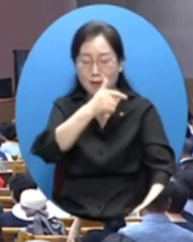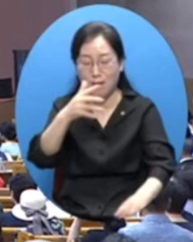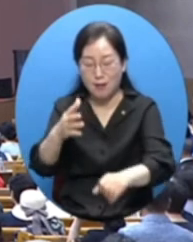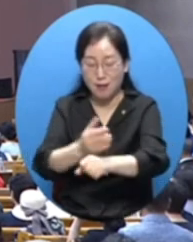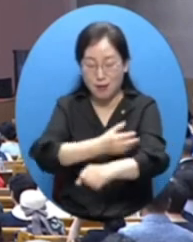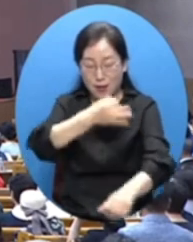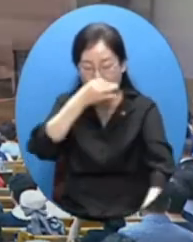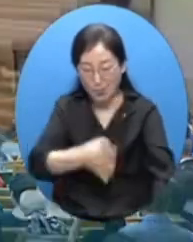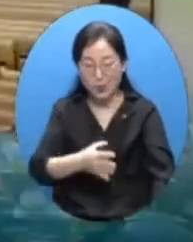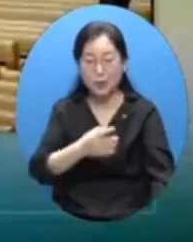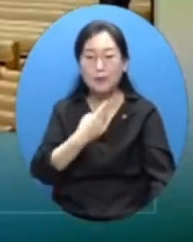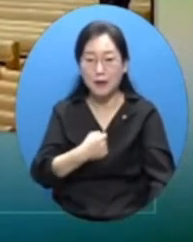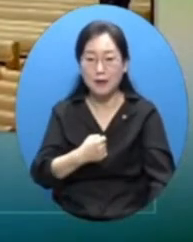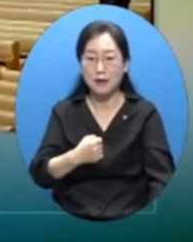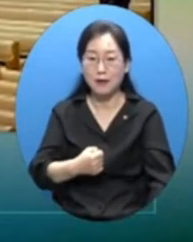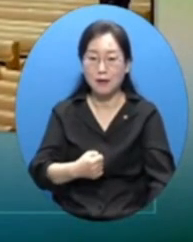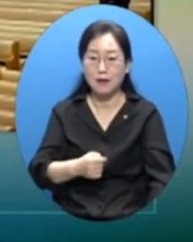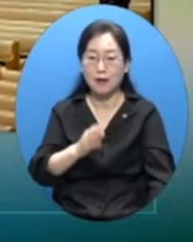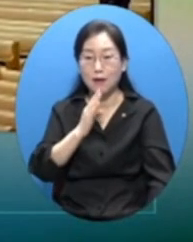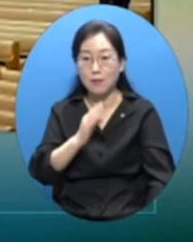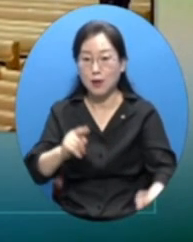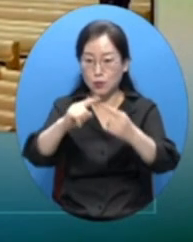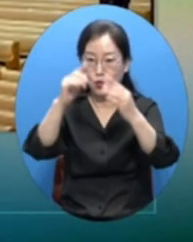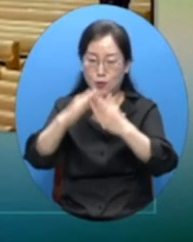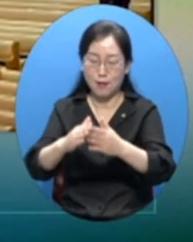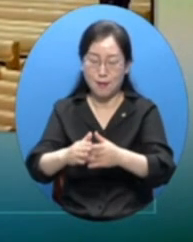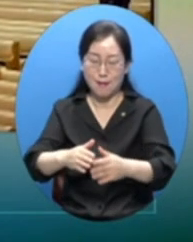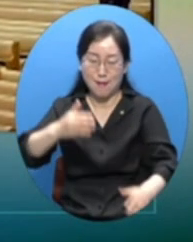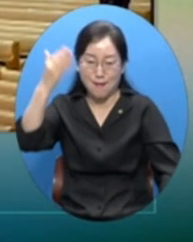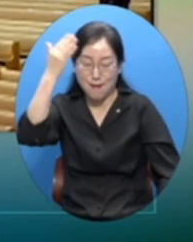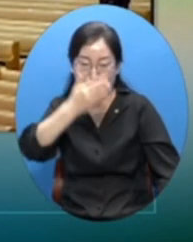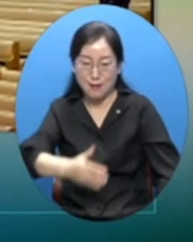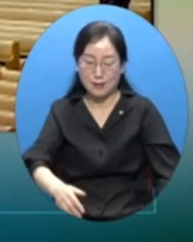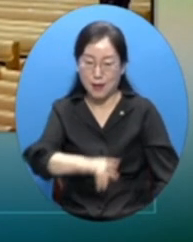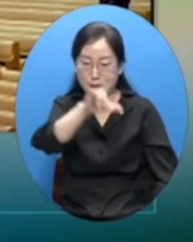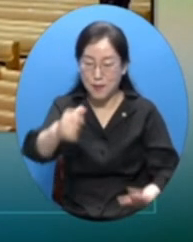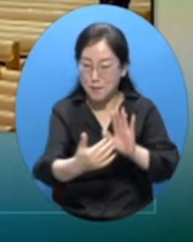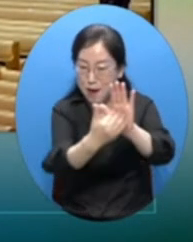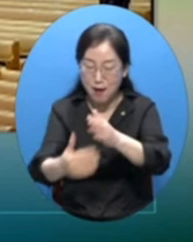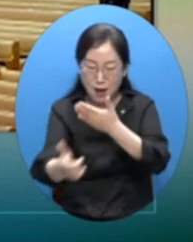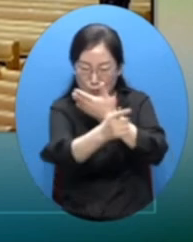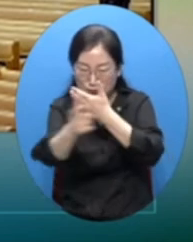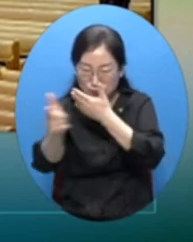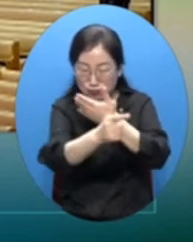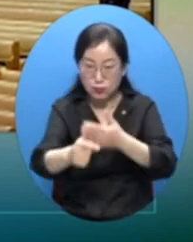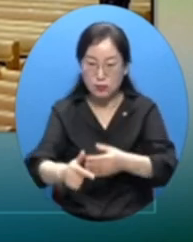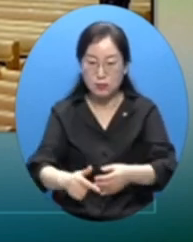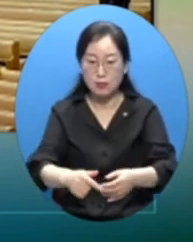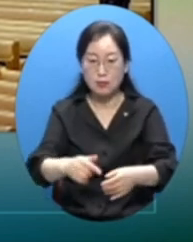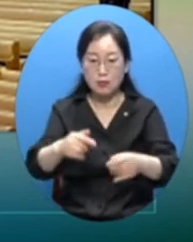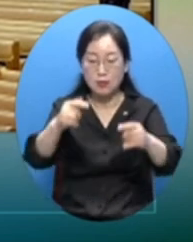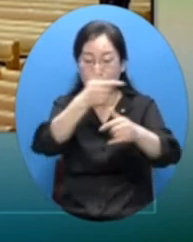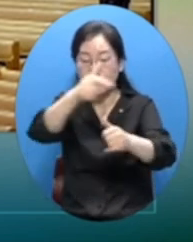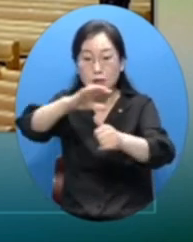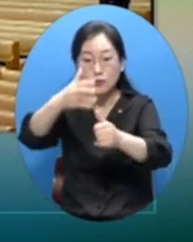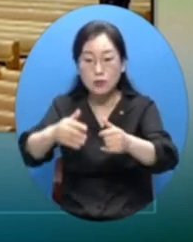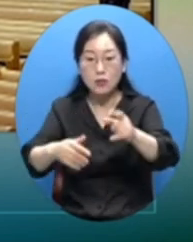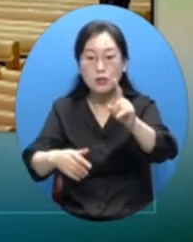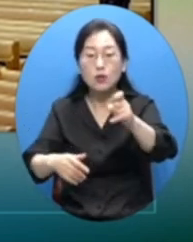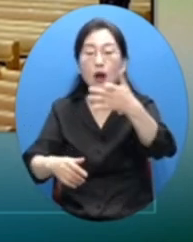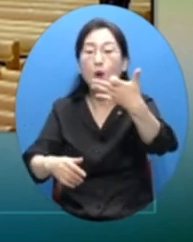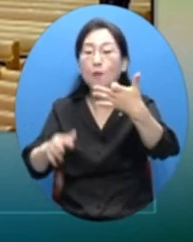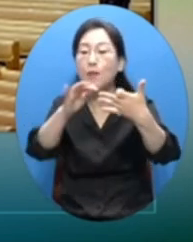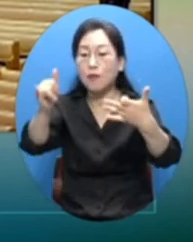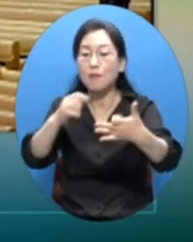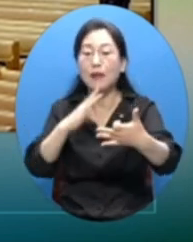보냈습니다. 얼마나 방역지침을 꽤 철저하게 하는지 아, 이 12,000석에 19명 많아서 예배드리라고 와서 숫자를